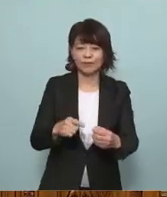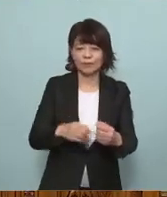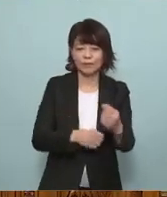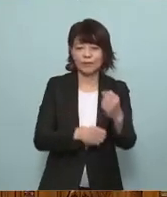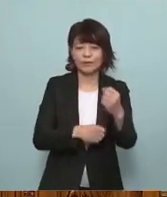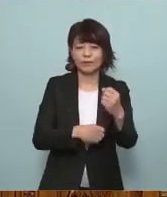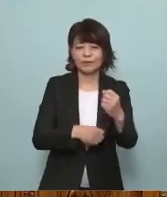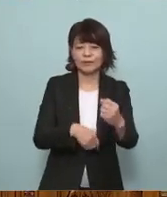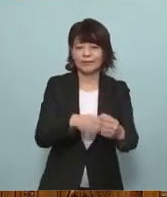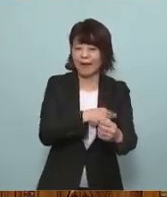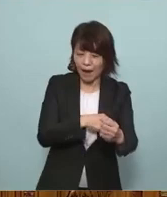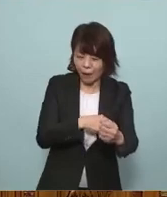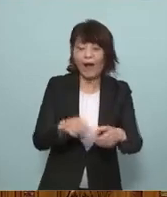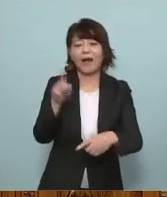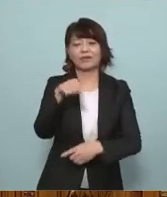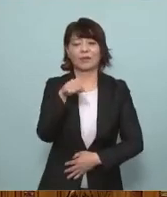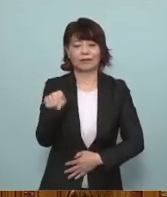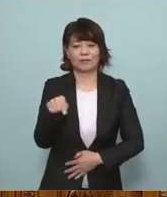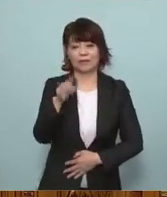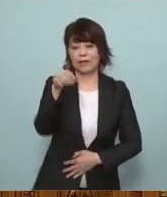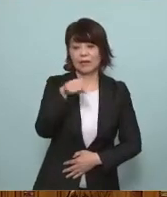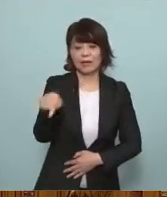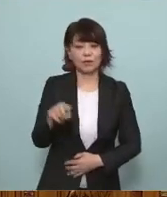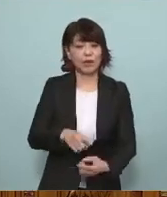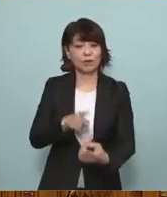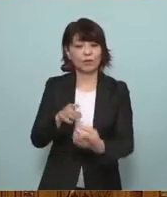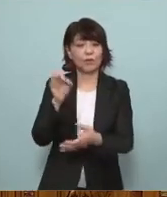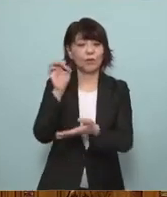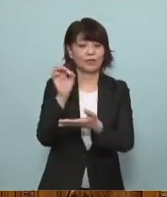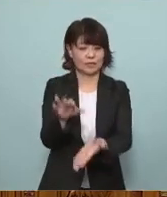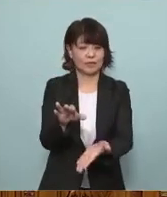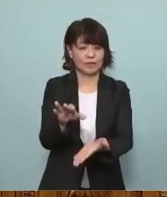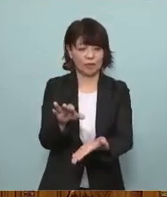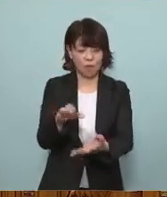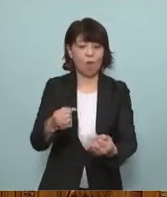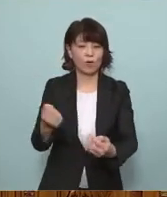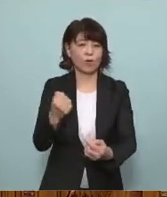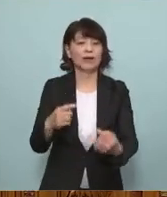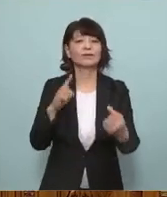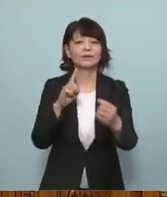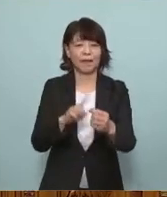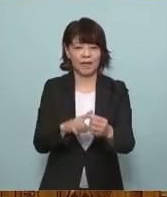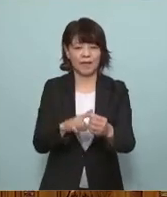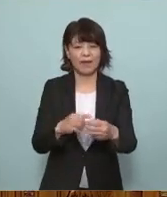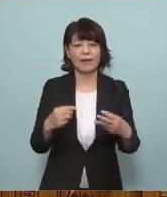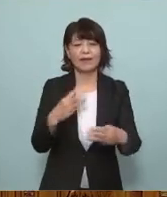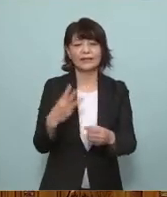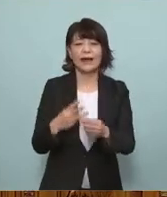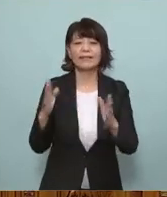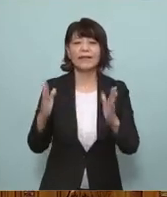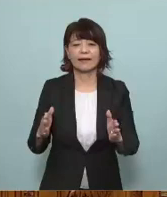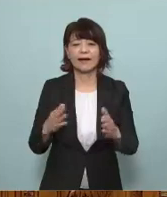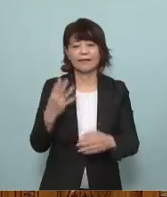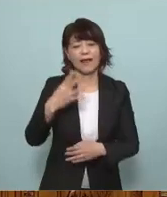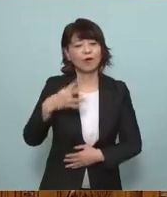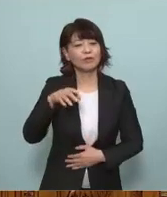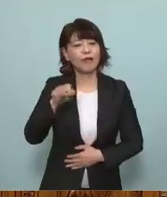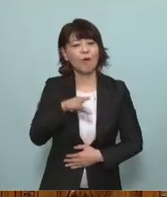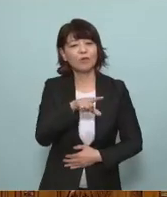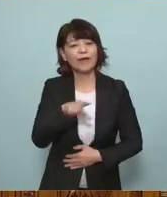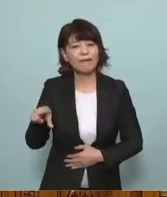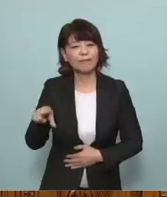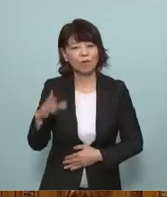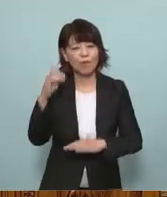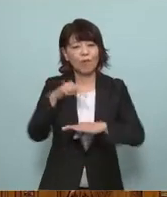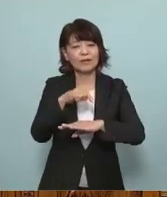です。人への投資を抜本的に強化するため、3年間で4000億円規模の施策パッケージを